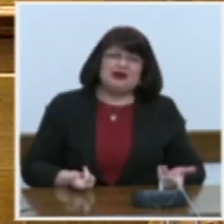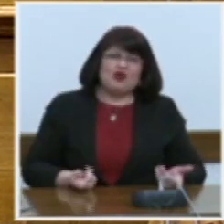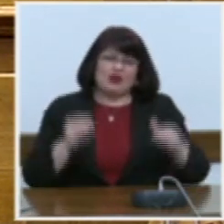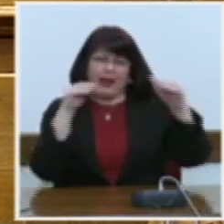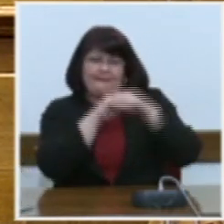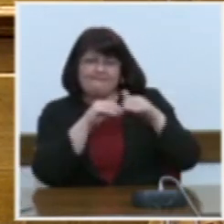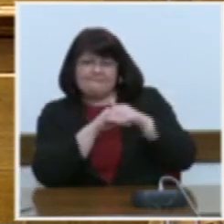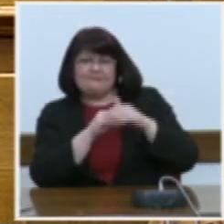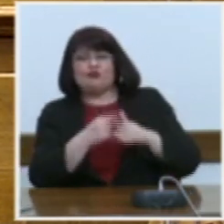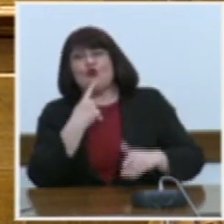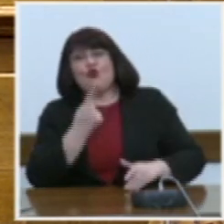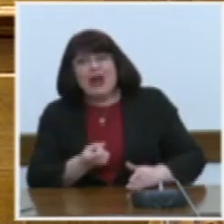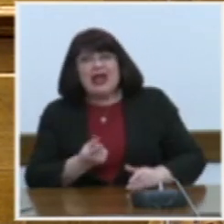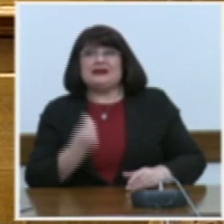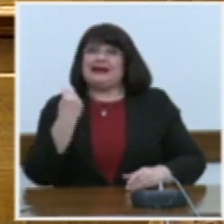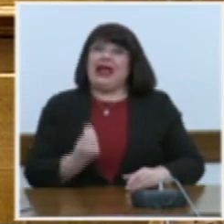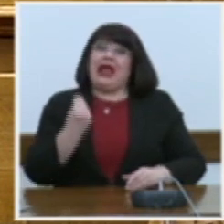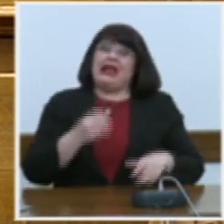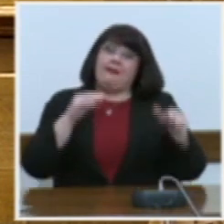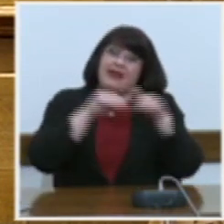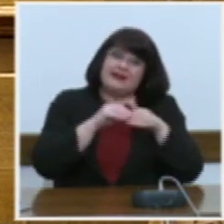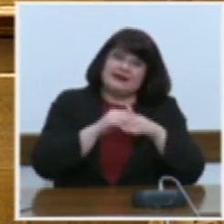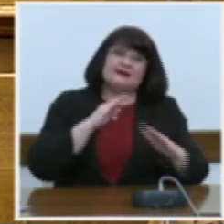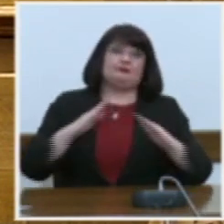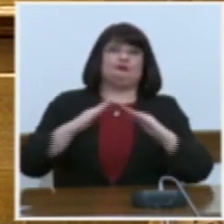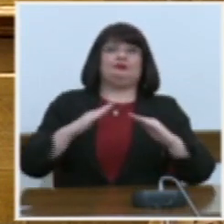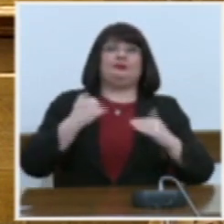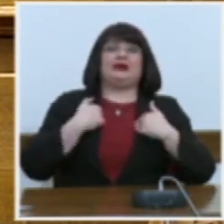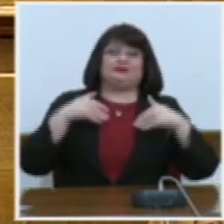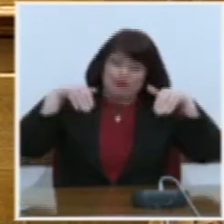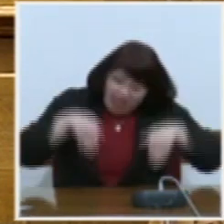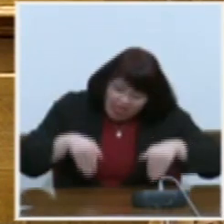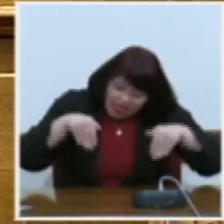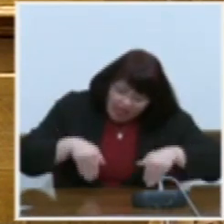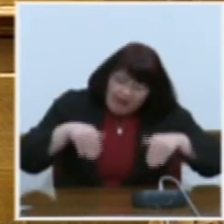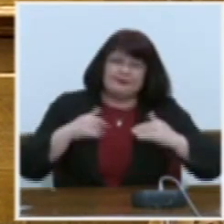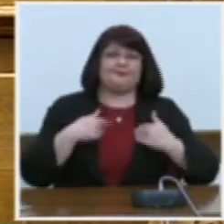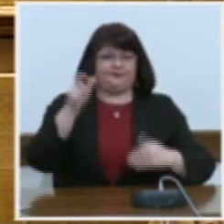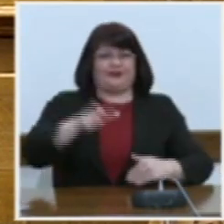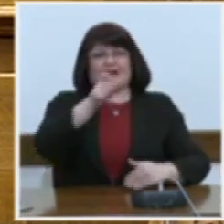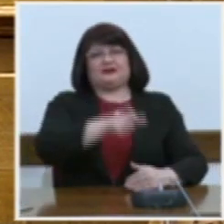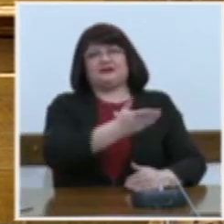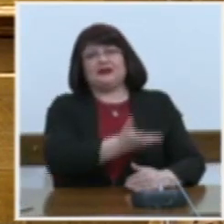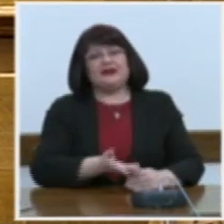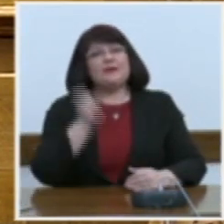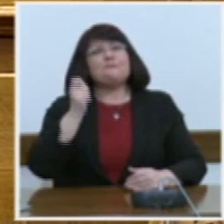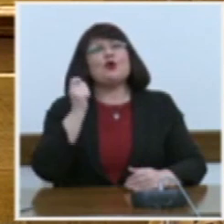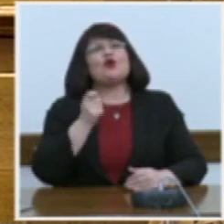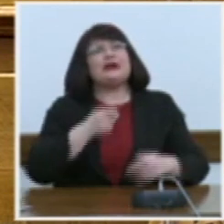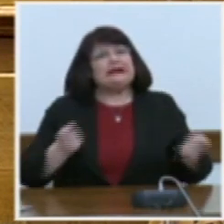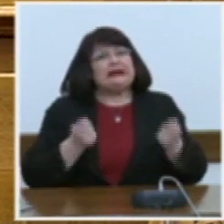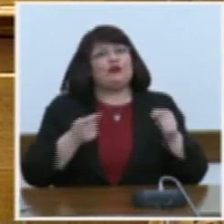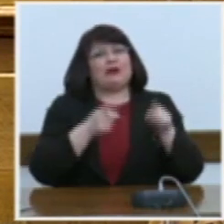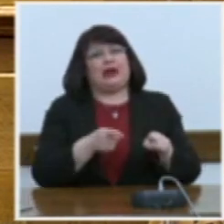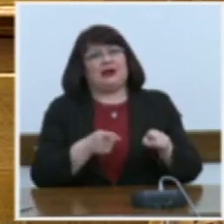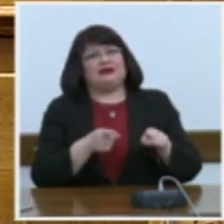των διαβολικά καλών δίθεν προστατών μας που προσκυνάτε; Εσείς οι ίδιοι με την πολιτική που προωθείτε και